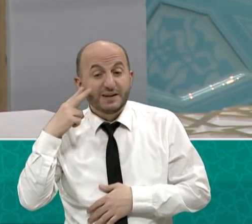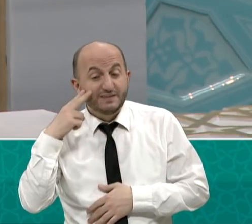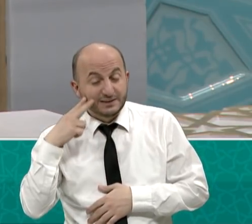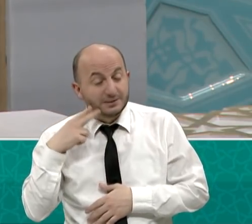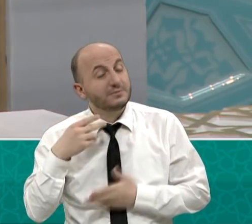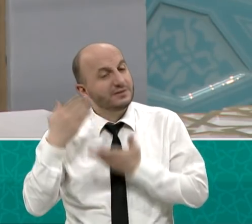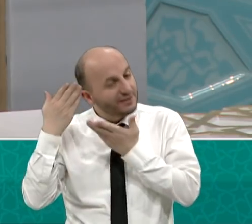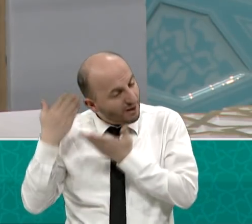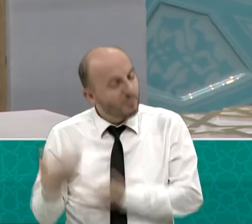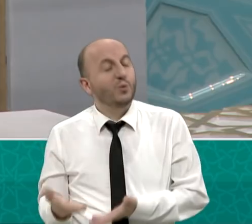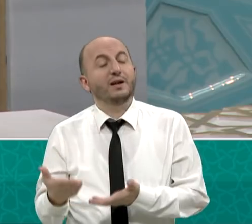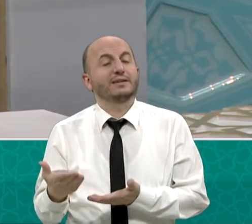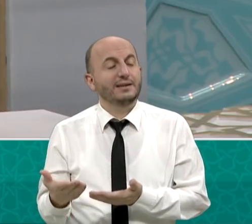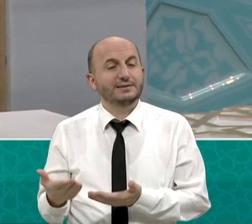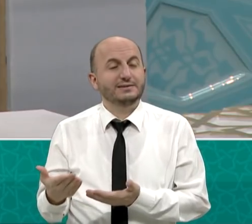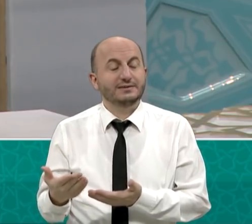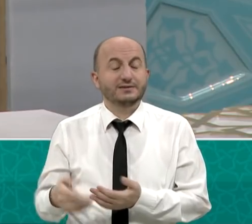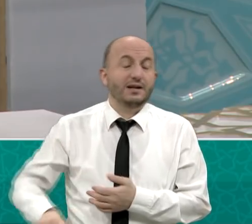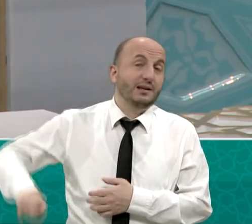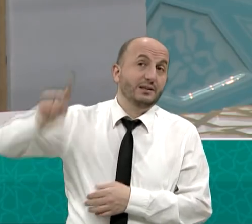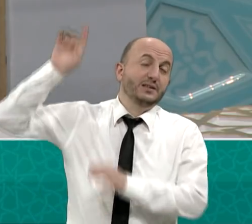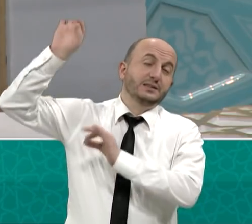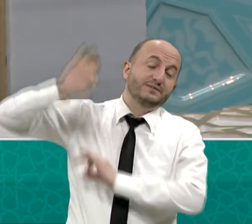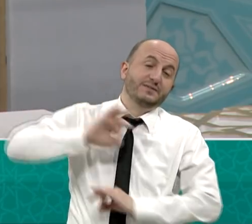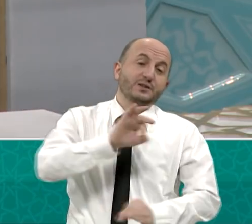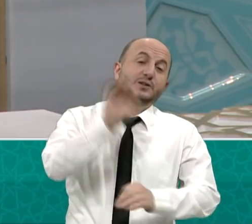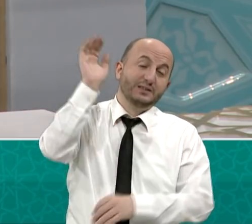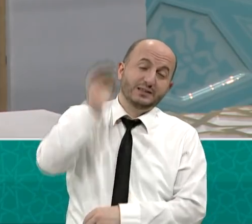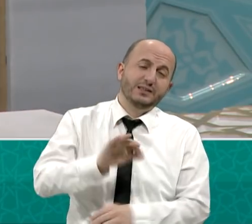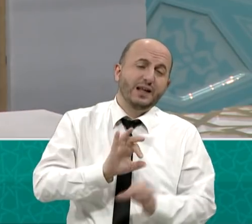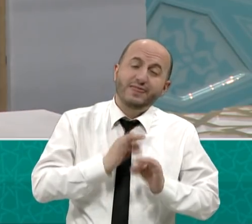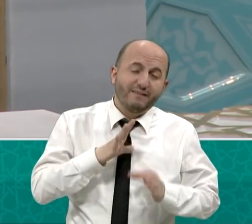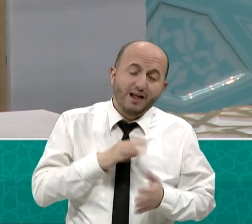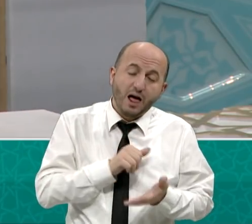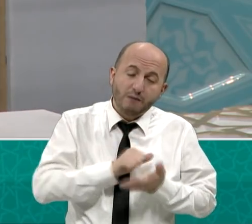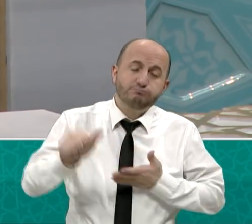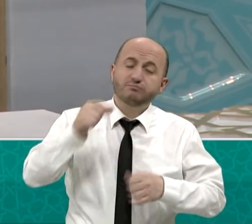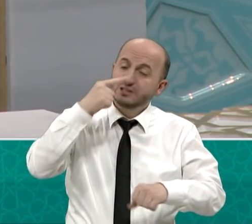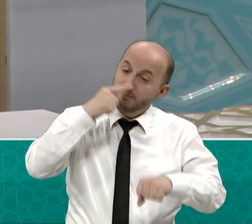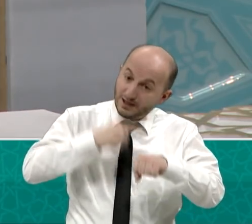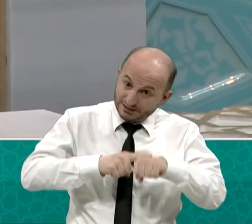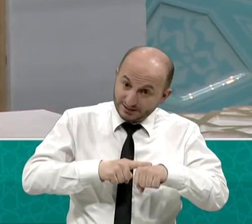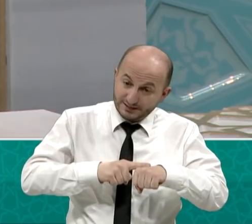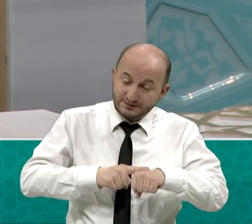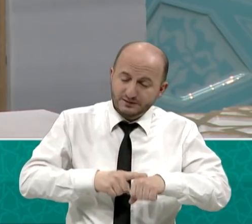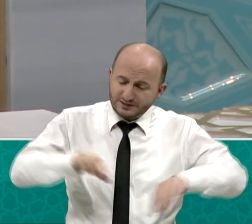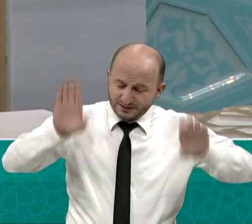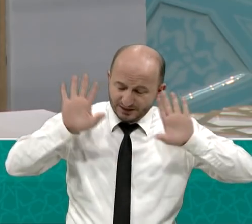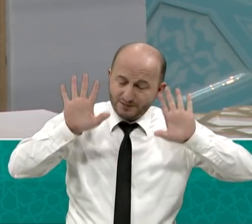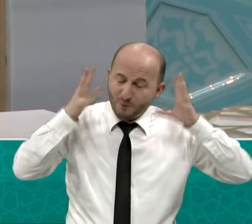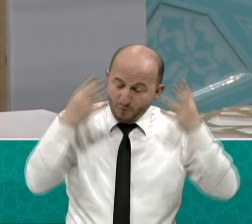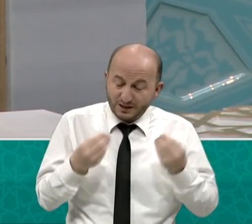eden onun ilahi vahiy olarak getirdiği ne varsa onlara iman eden teslimiyet